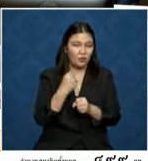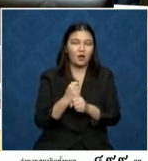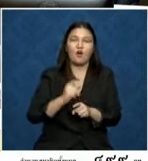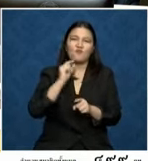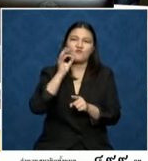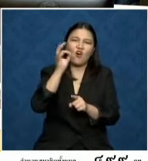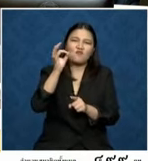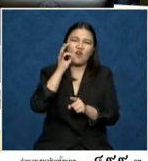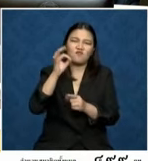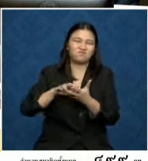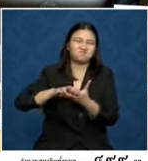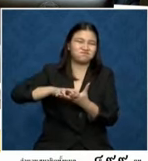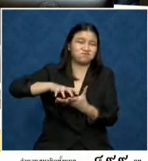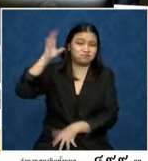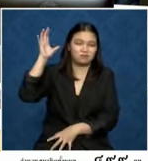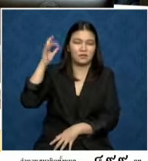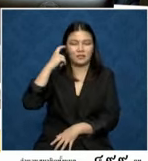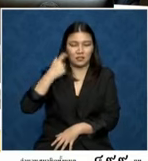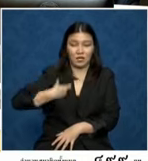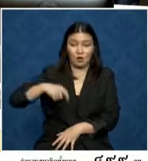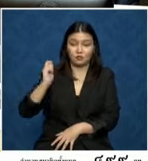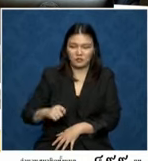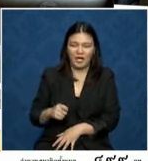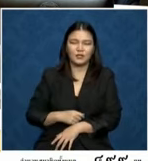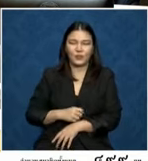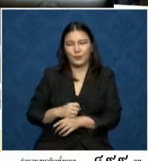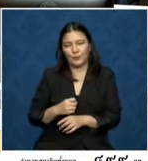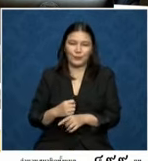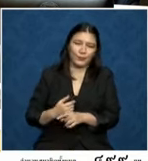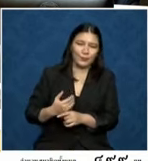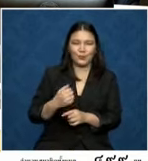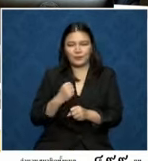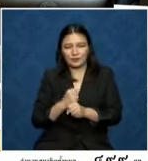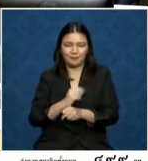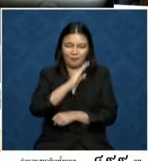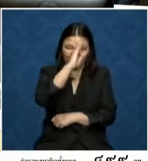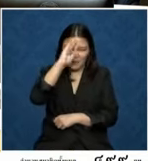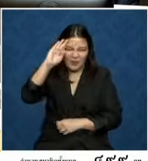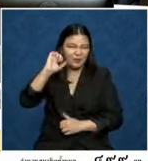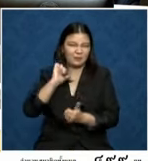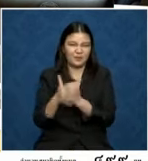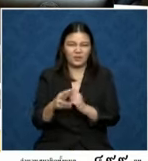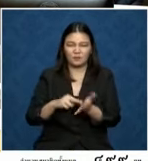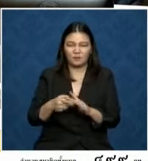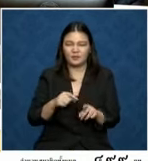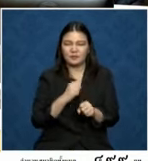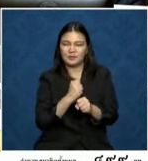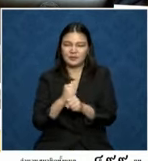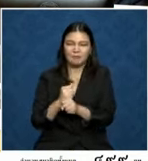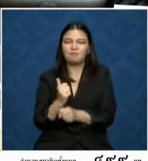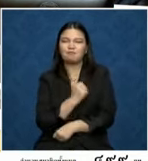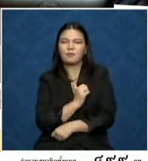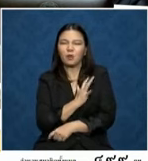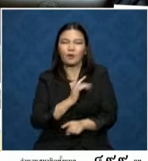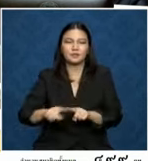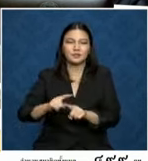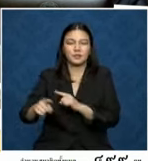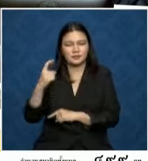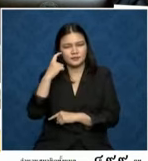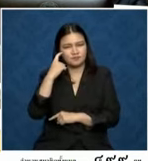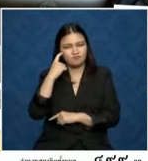ลหรือภาครัฐอาจมีต้นทุนที่ต้องใช้ในการพิจารณาคดีเกี่ยวกับเช็คเป็นจำนวนมากกว่ามูลค่าที่เช็คเด้งนั้นกระผ